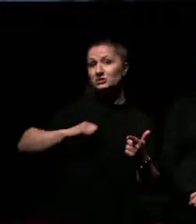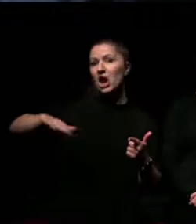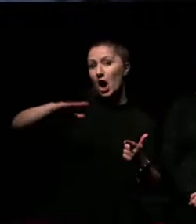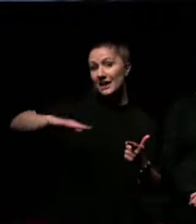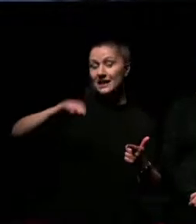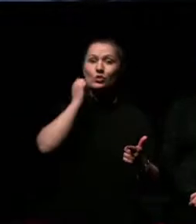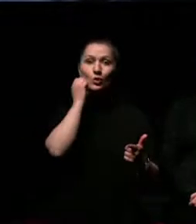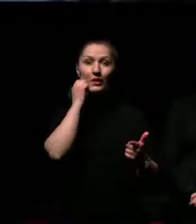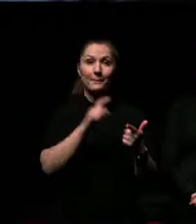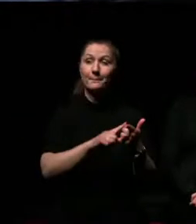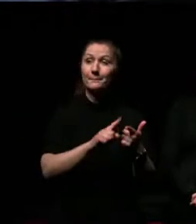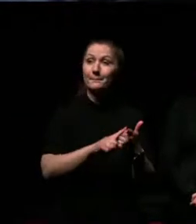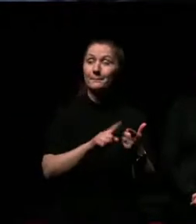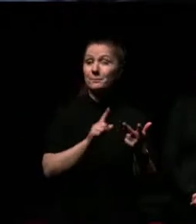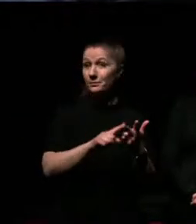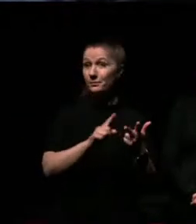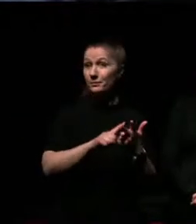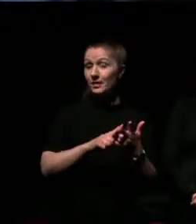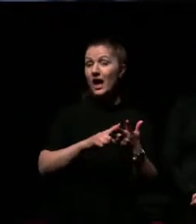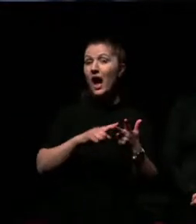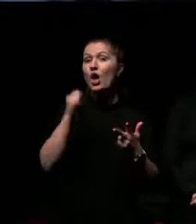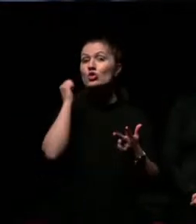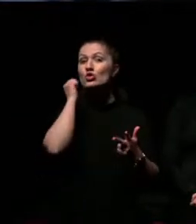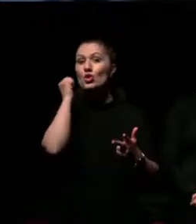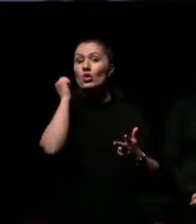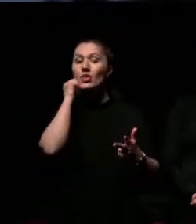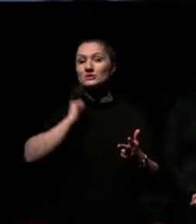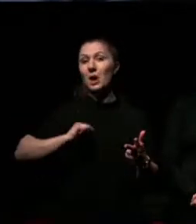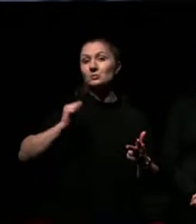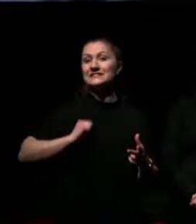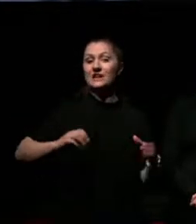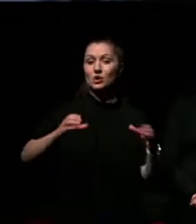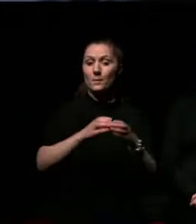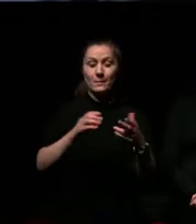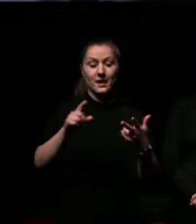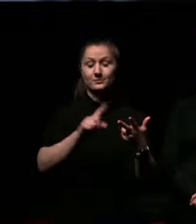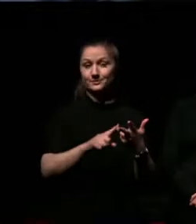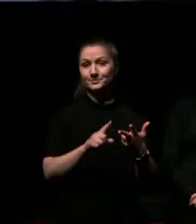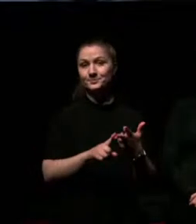Trante, Troanten Davien Samien Sibre.